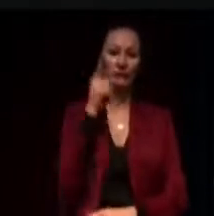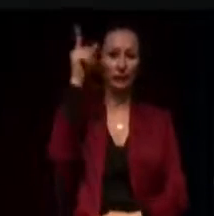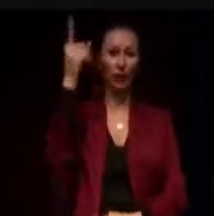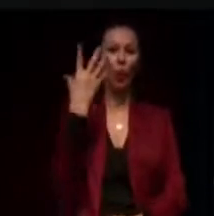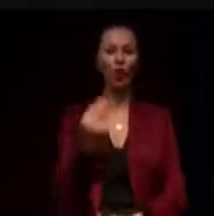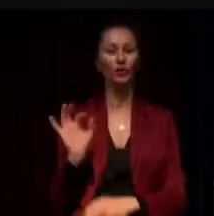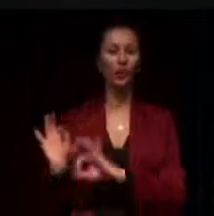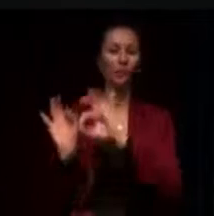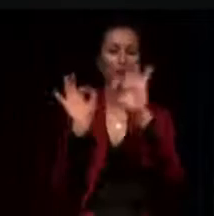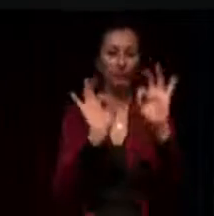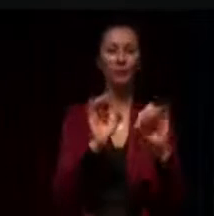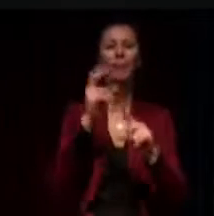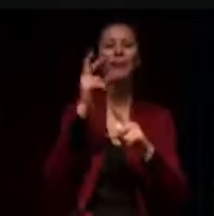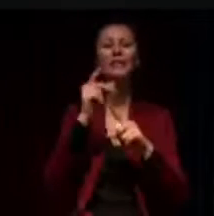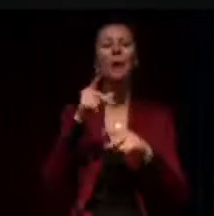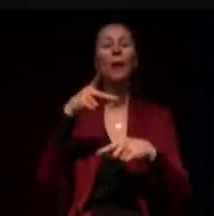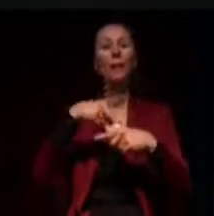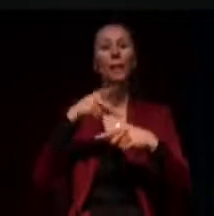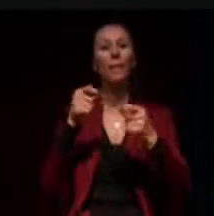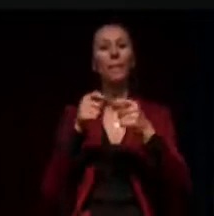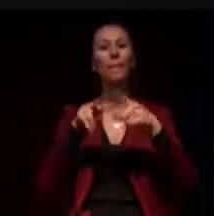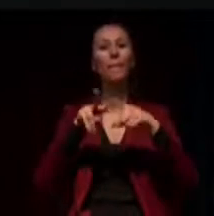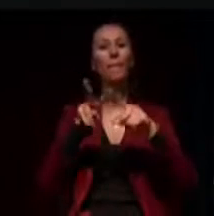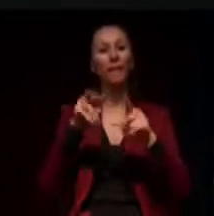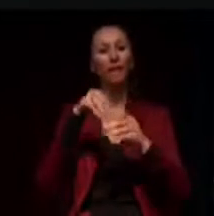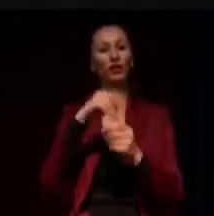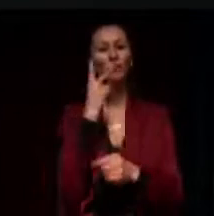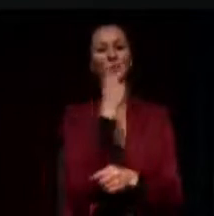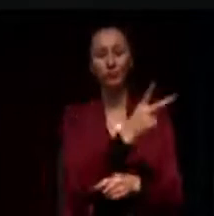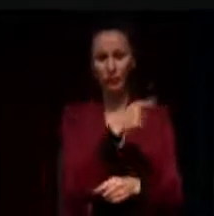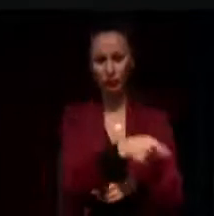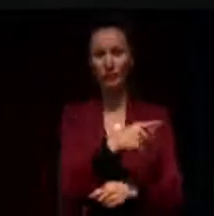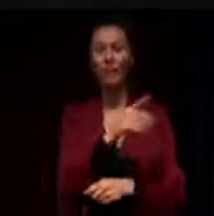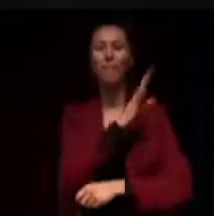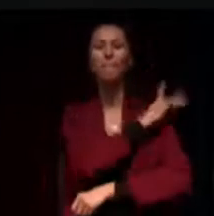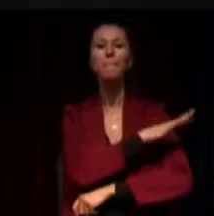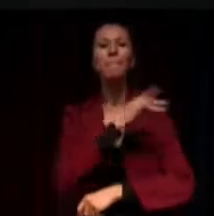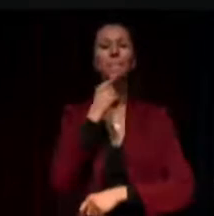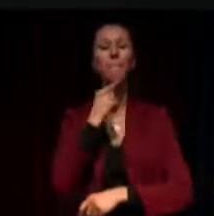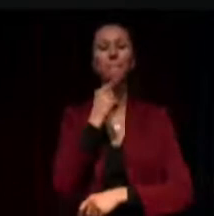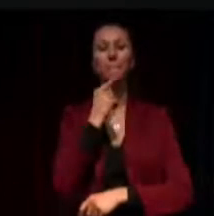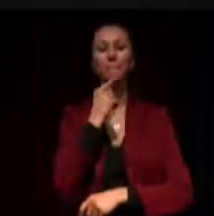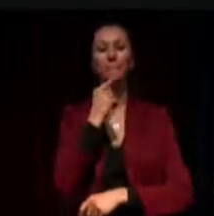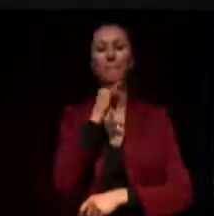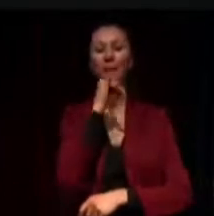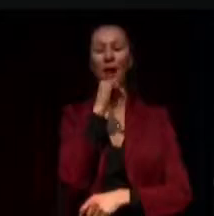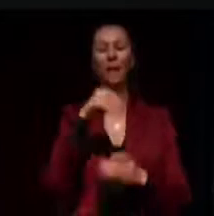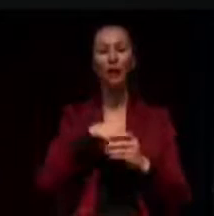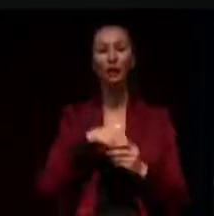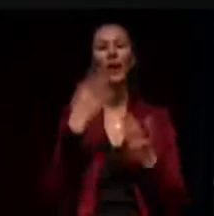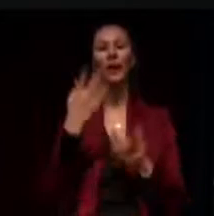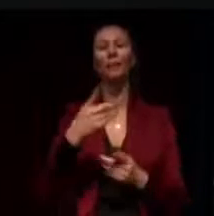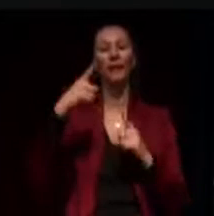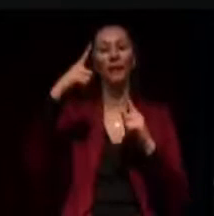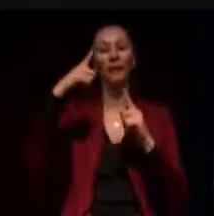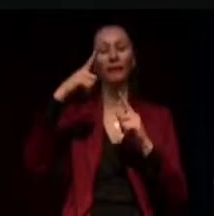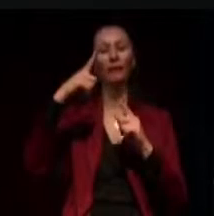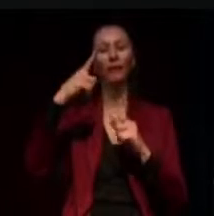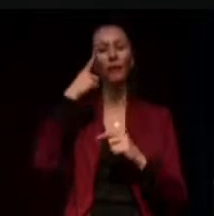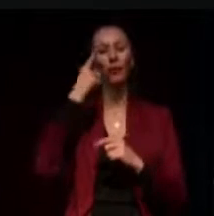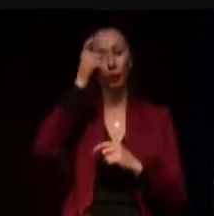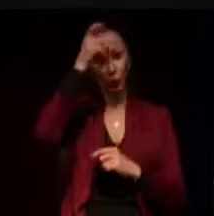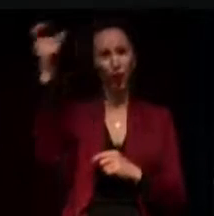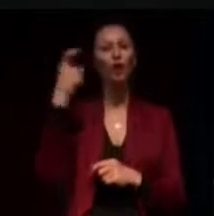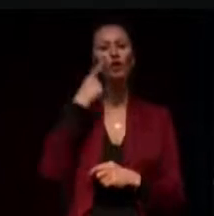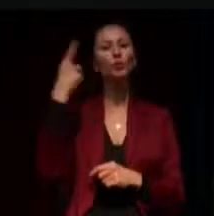Şimdi burada İzban'ın Bergama'ya uzatılmasıyla ilişkin çalışmaları Türkiye Cumhuriyeti Devlet Demir Yolları'nın hem kamulaştırma hem de